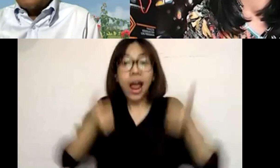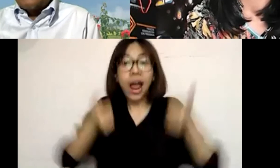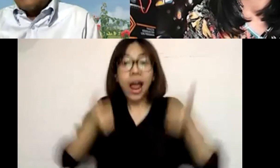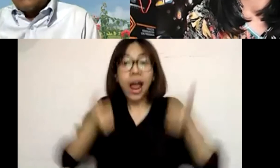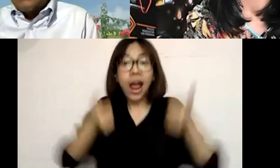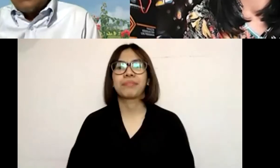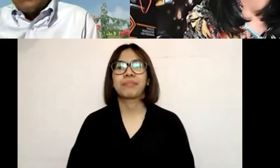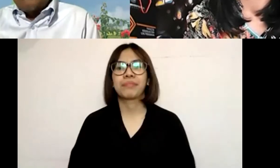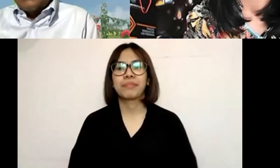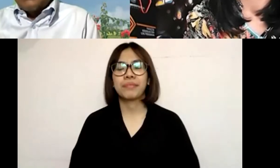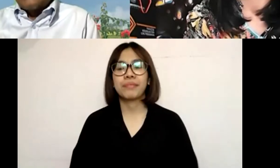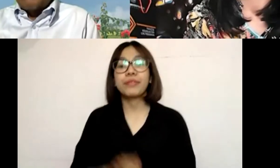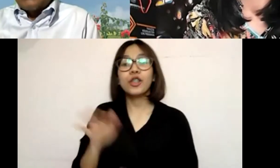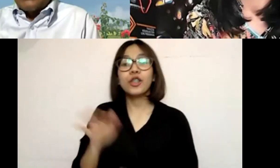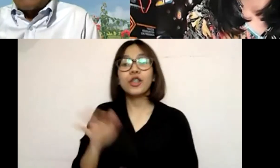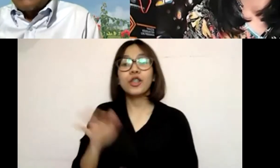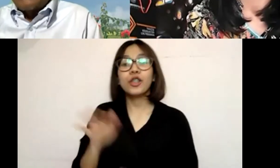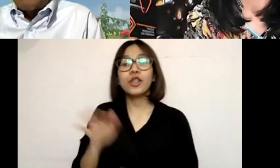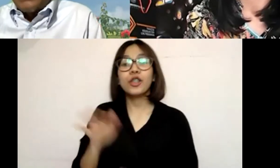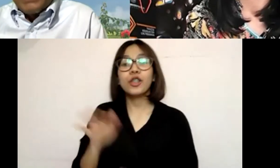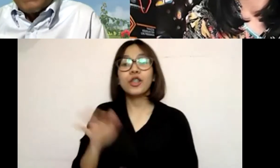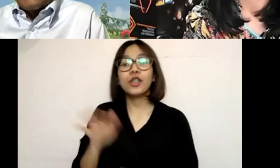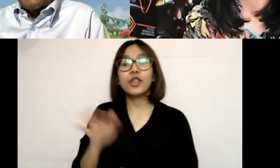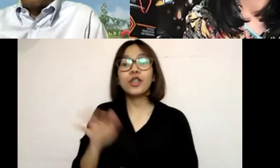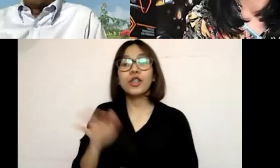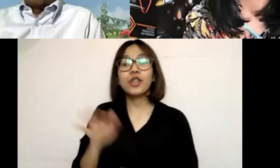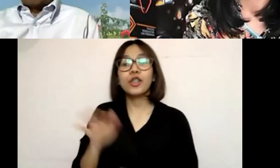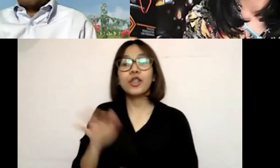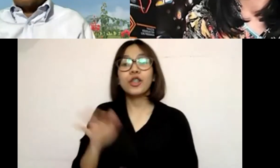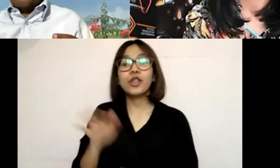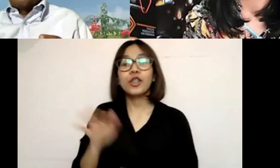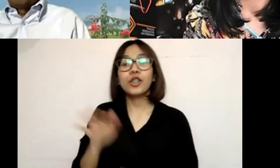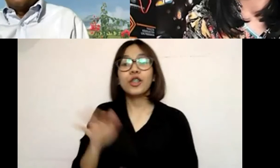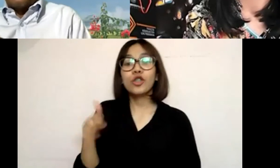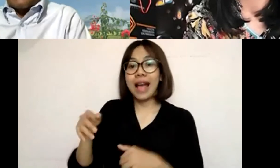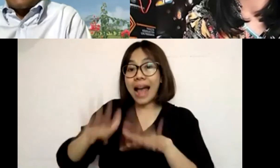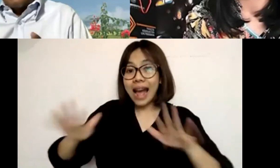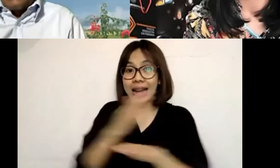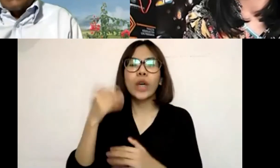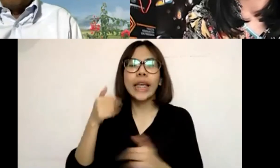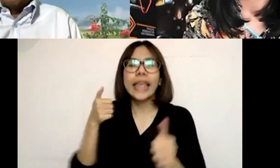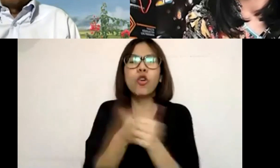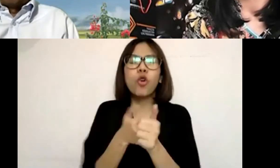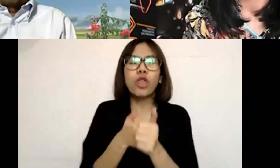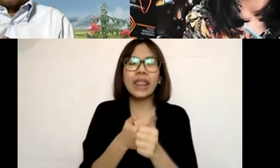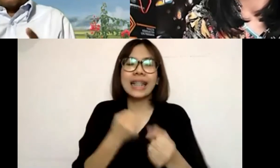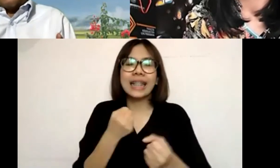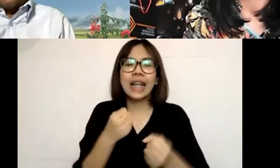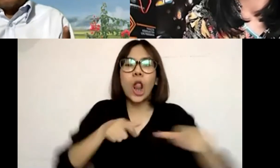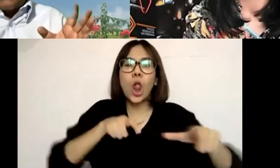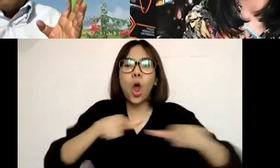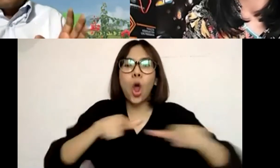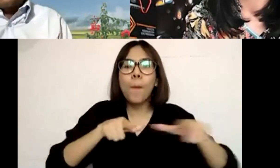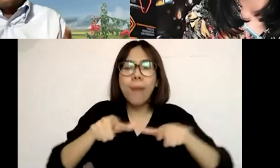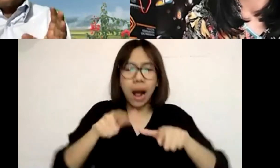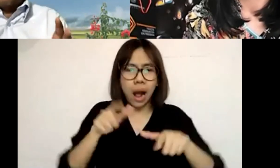apresiasi untuk anak-anak penyandang disabilitas kita lakukan di Kota Bandung kalau tidak salah. Tetapi karena pandemi hanya karyanya ya. Bagi anak-anak